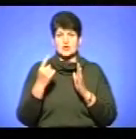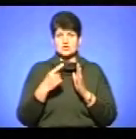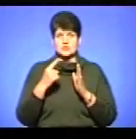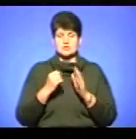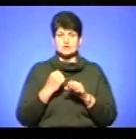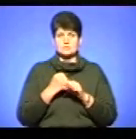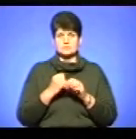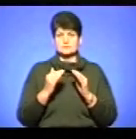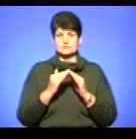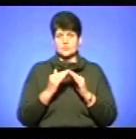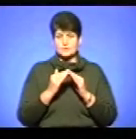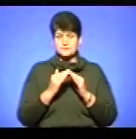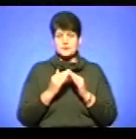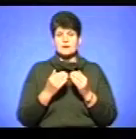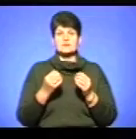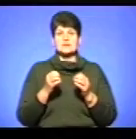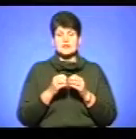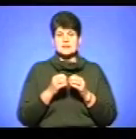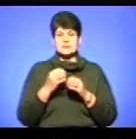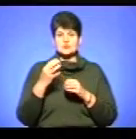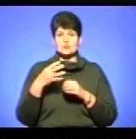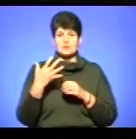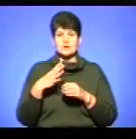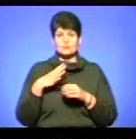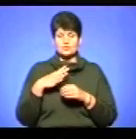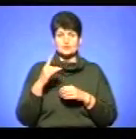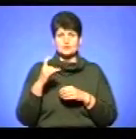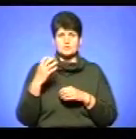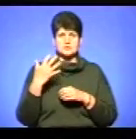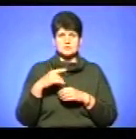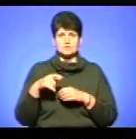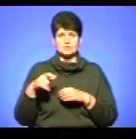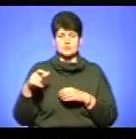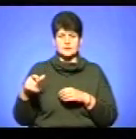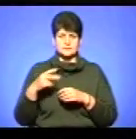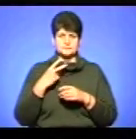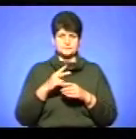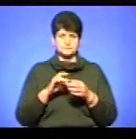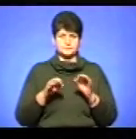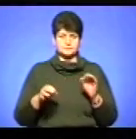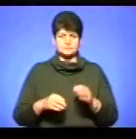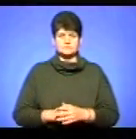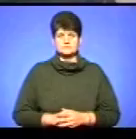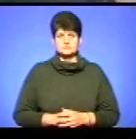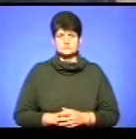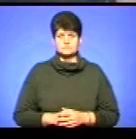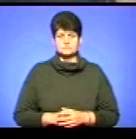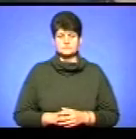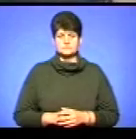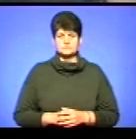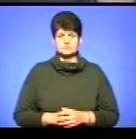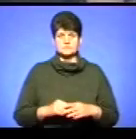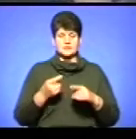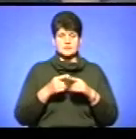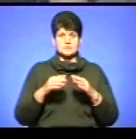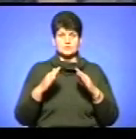встановлених у помешканнях. На 10:45 у черзі було майже 150 осіб. Детальніше у сюжеті Любові Гадомської. Це